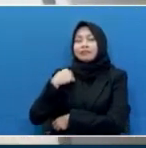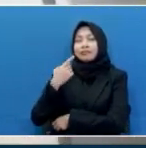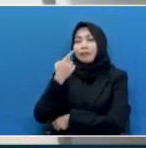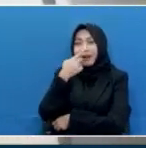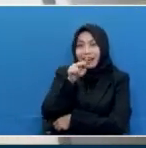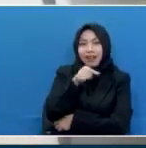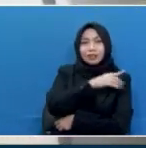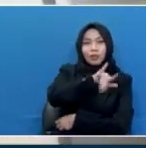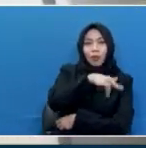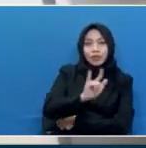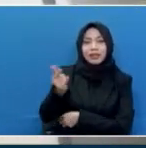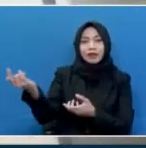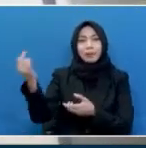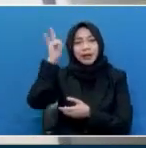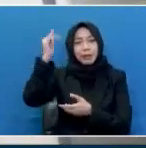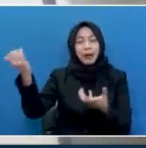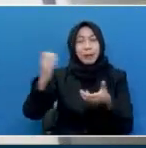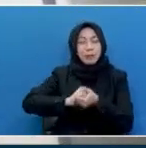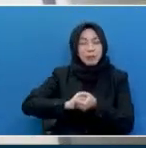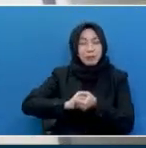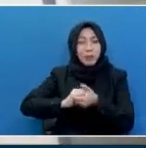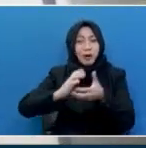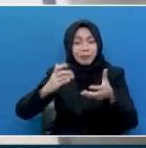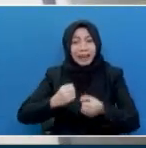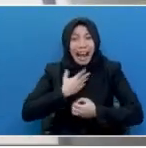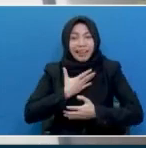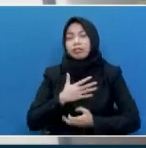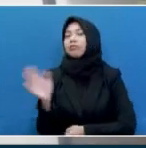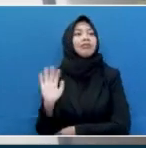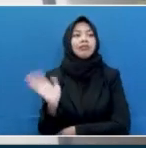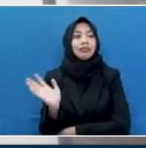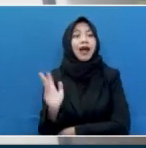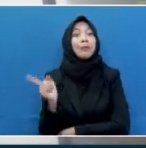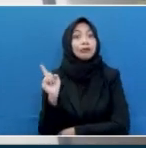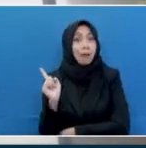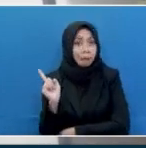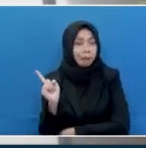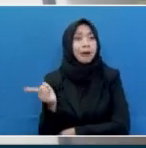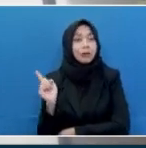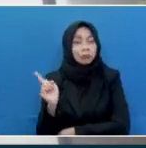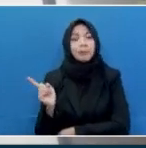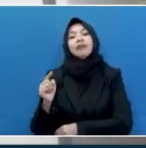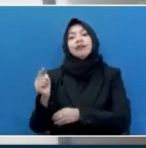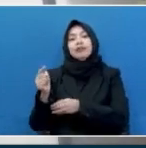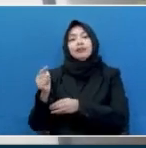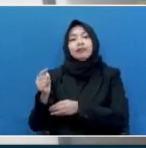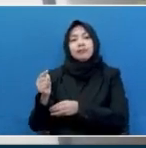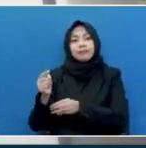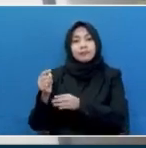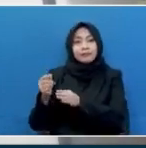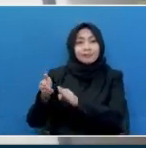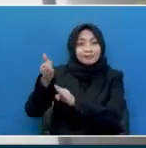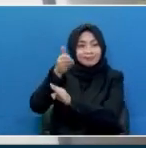yang mengagetkan Kenapa begitu I karena kalau kita lihat bahwa kerenggangan hubungan